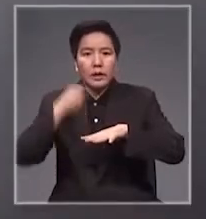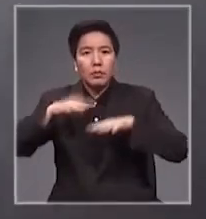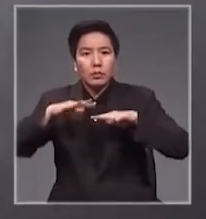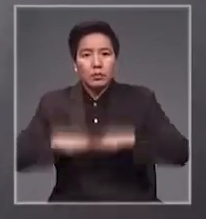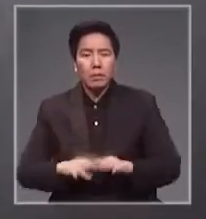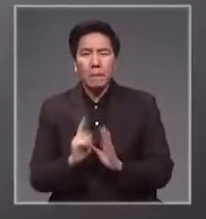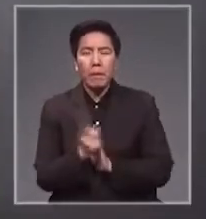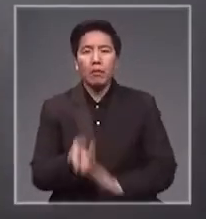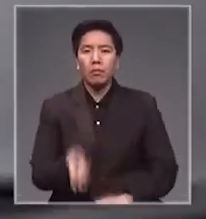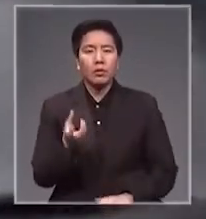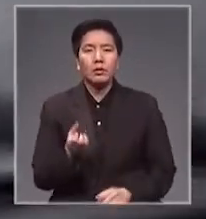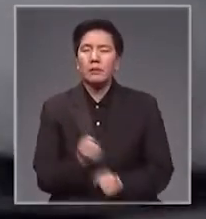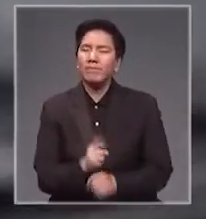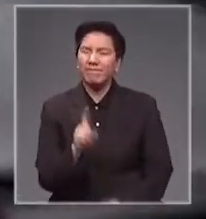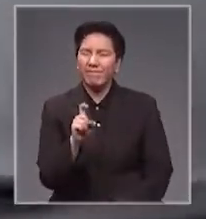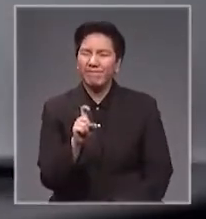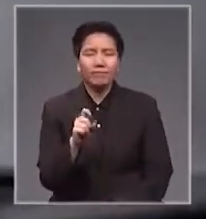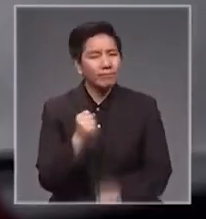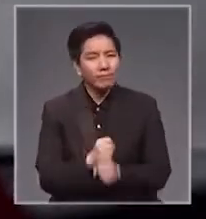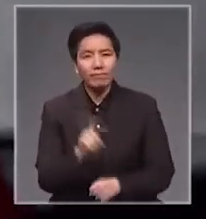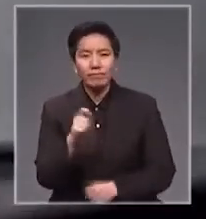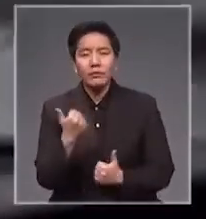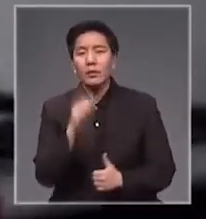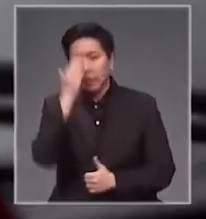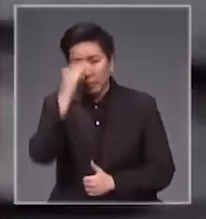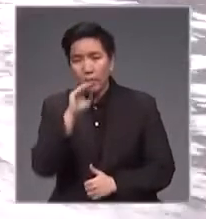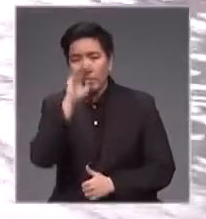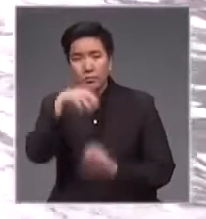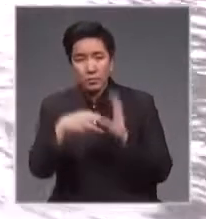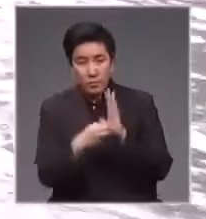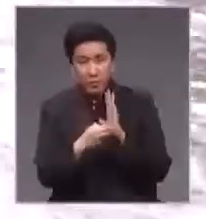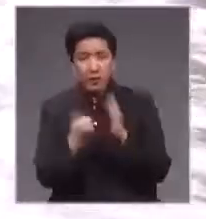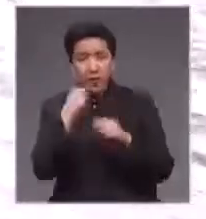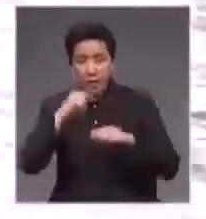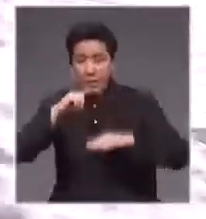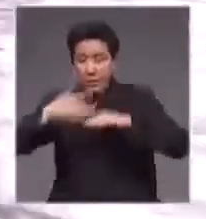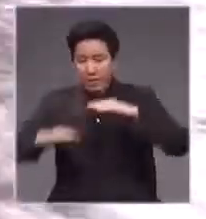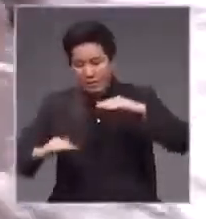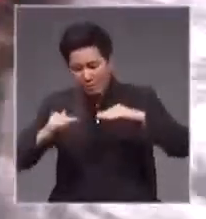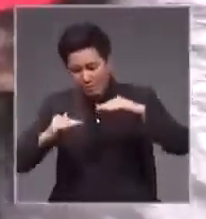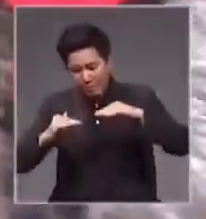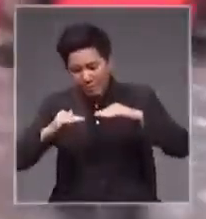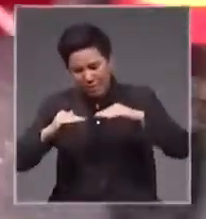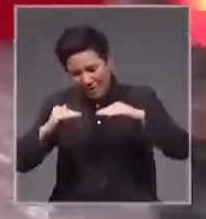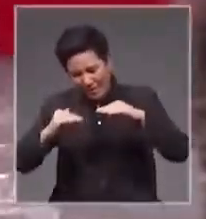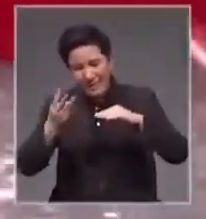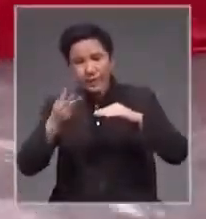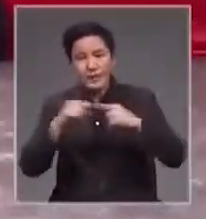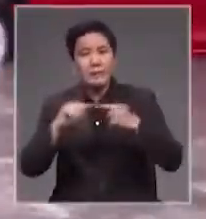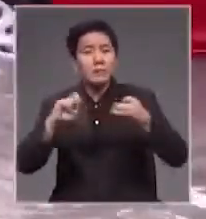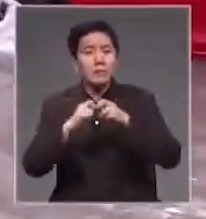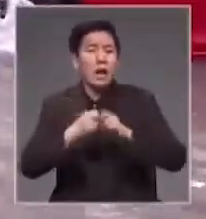ทีมันเป็นไปไม่ได้เลยนะครับเพราะว่ากทม.เป็นพื้นที่ลุ่มต่ำสูงกว่าระดับน้ำทะเลน้อยมากสำหรับปัญหาของเดิมที่ทำกันเอา